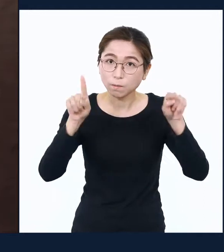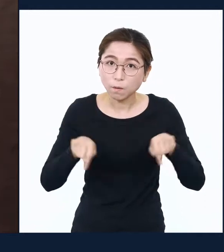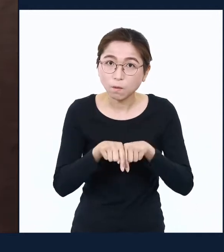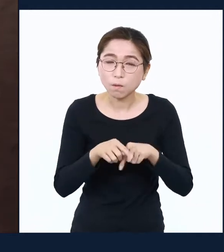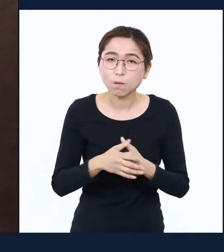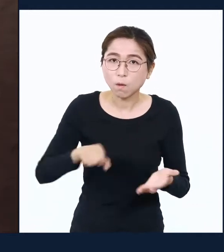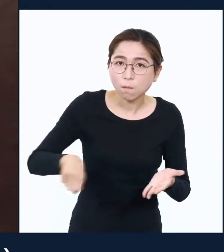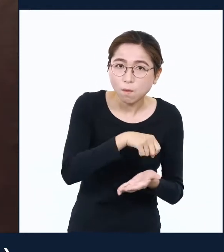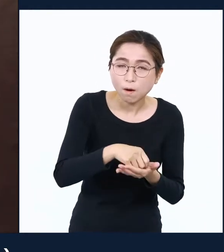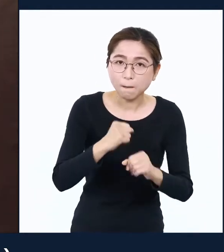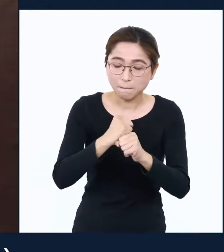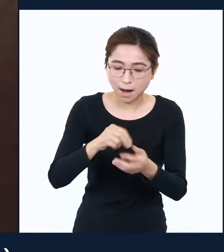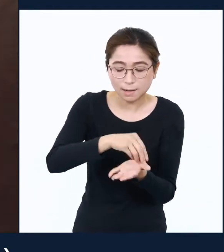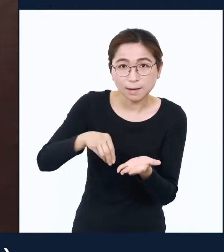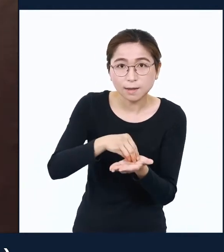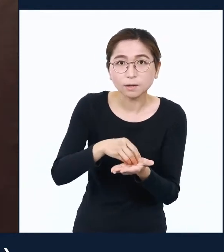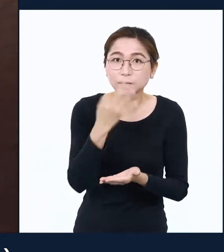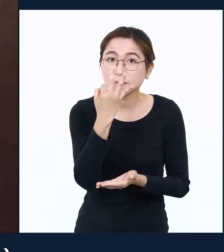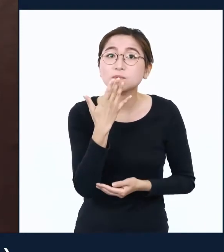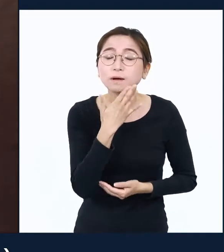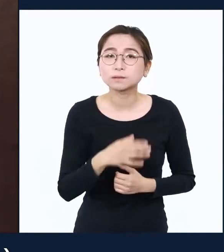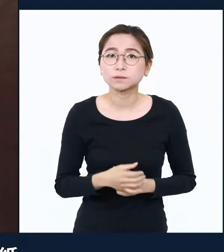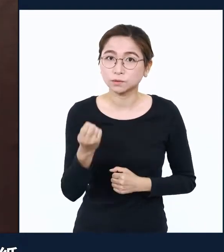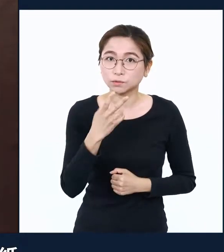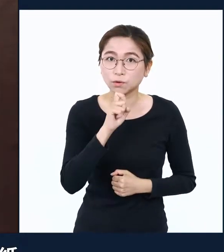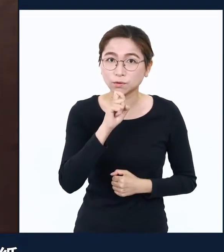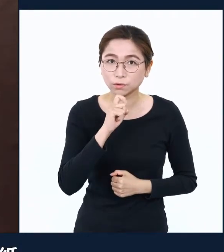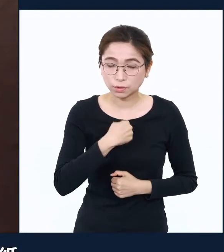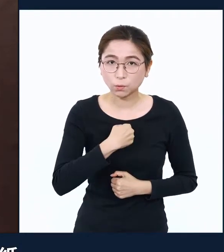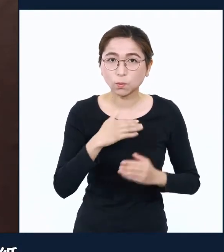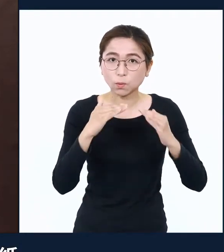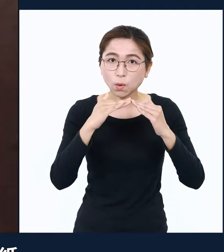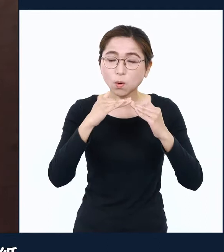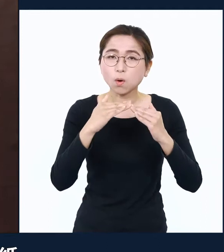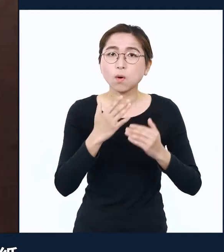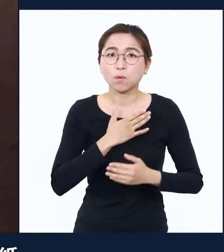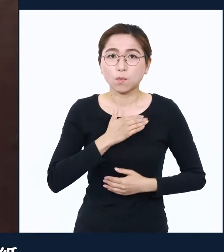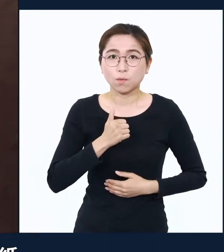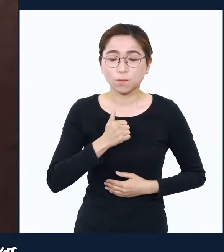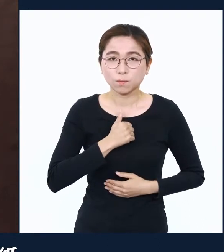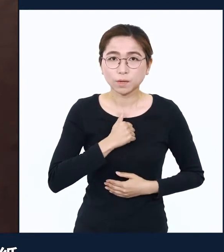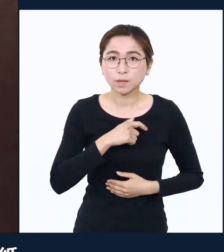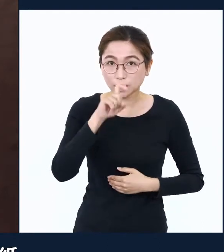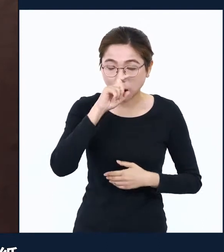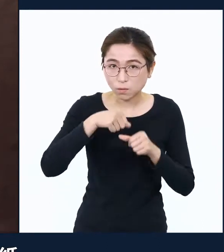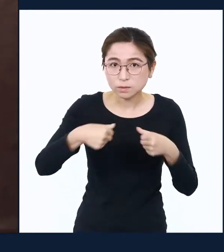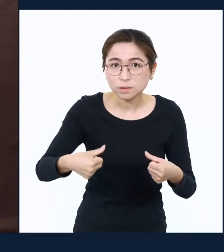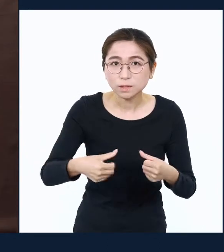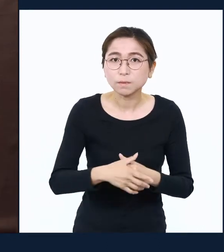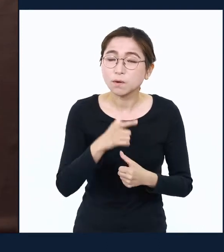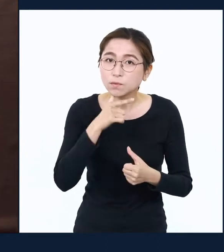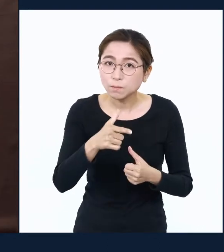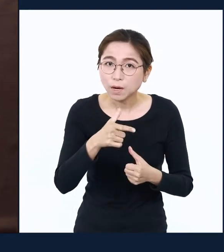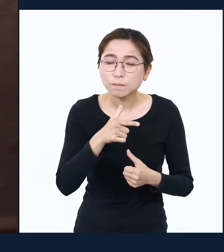板、墨碌、馬蓮和三隻顏色的。咁除咗之外咧，你哋屋企要準備有啲膠紙啦，一